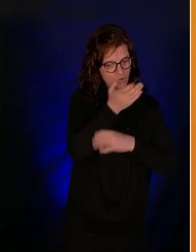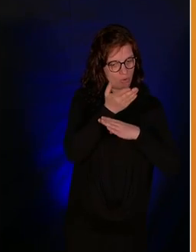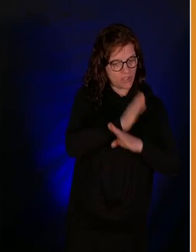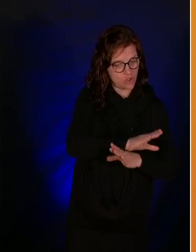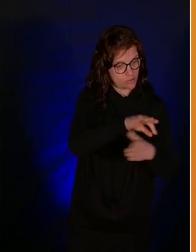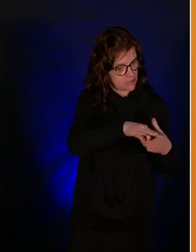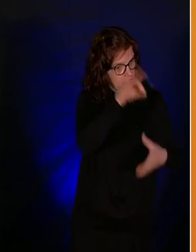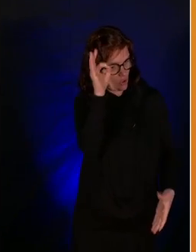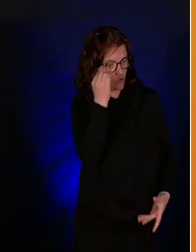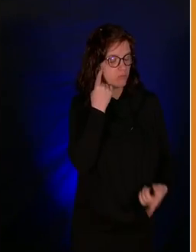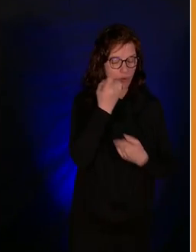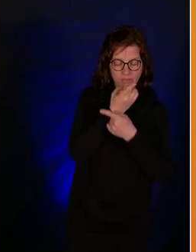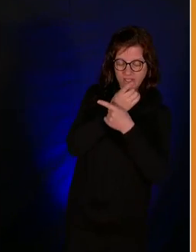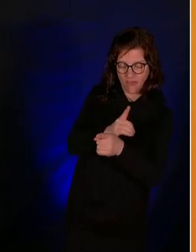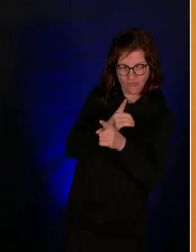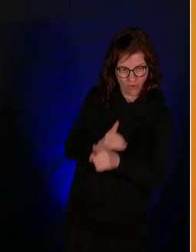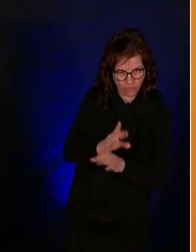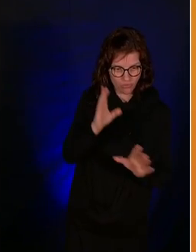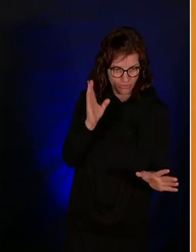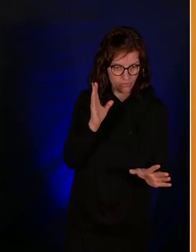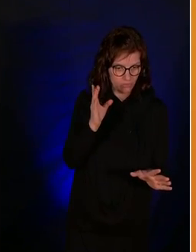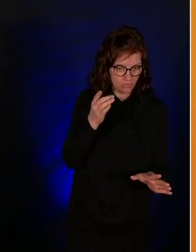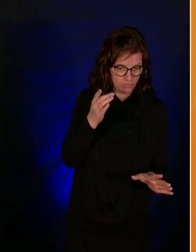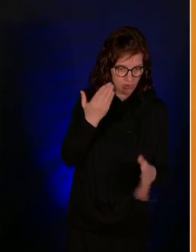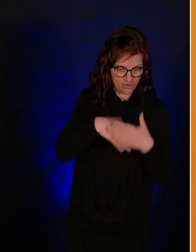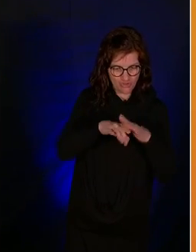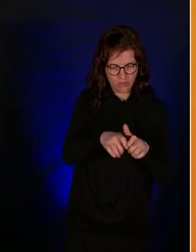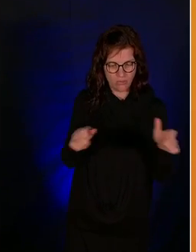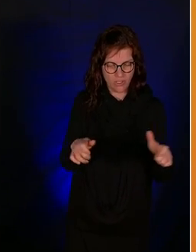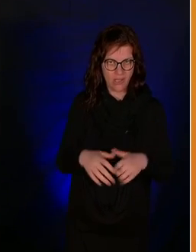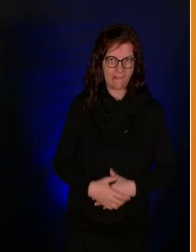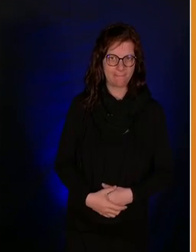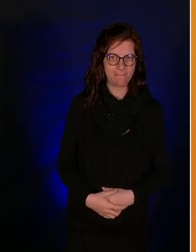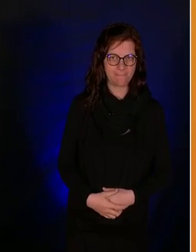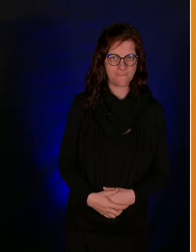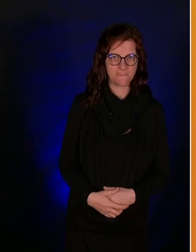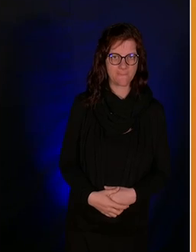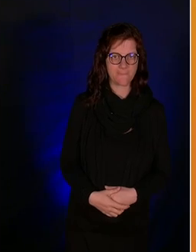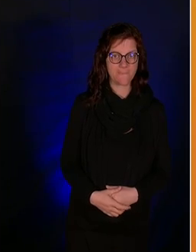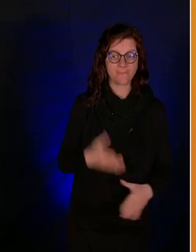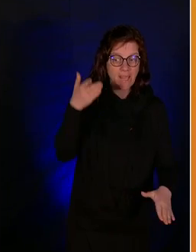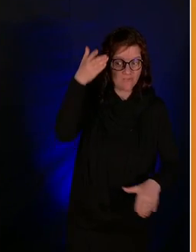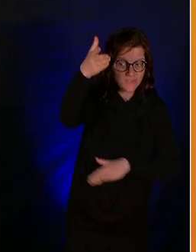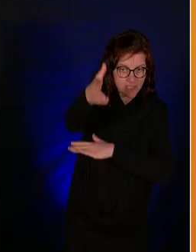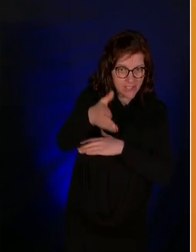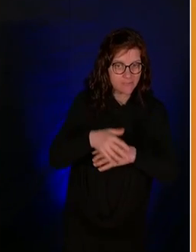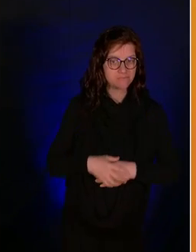défendre au niveau de, pour les défendre au niveau de cette entreprise. Pour l'avenir,